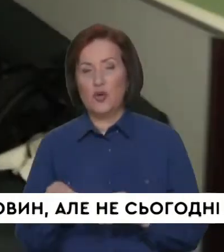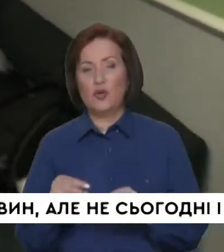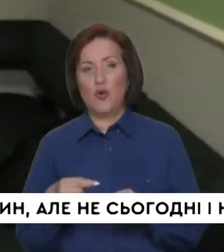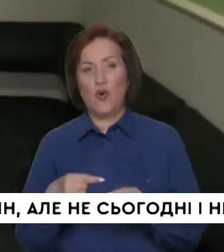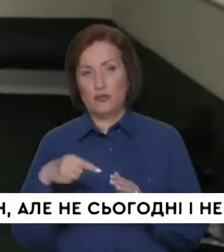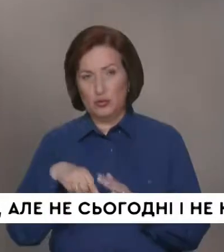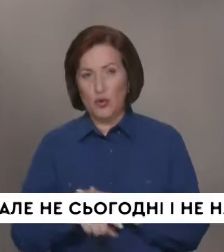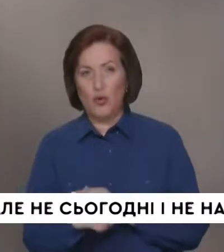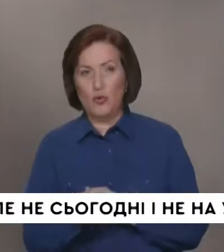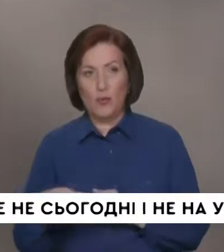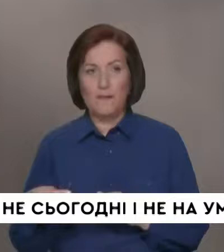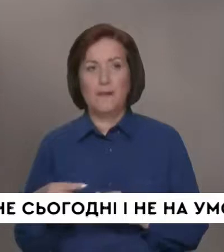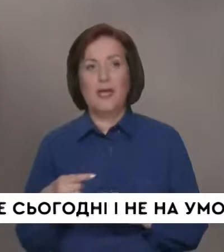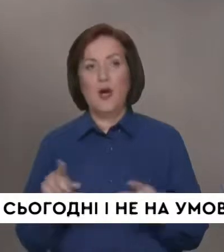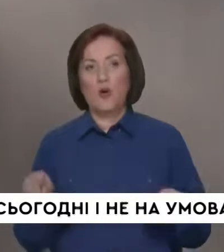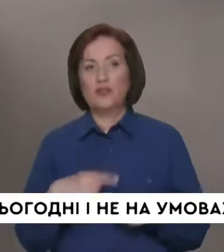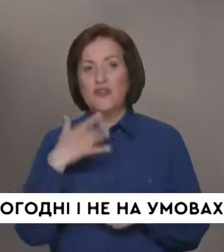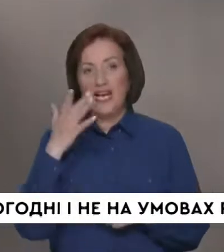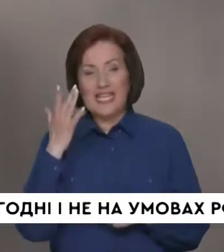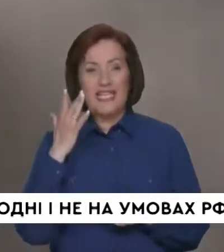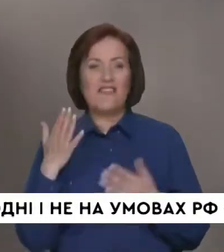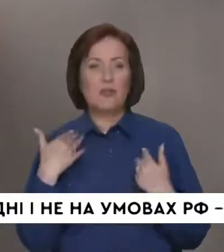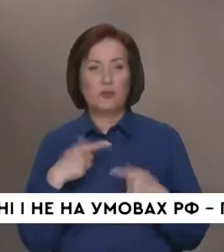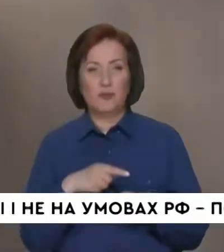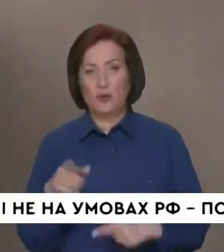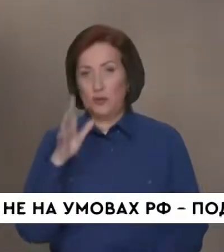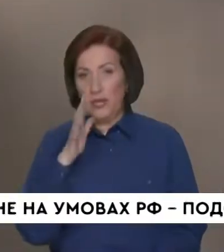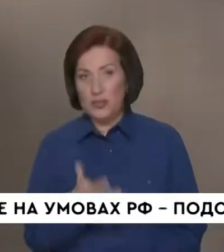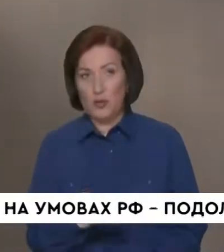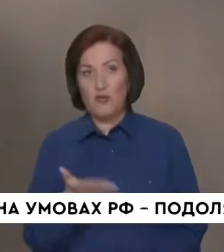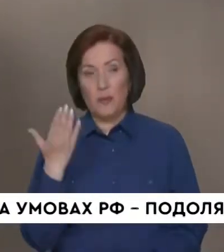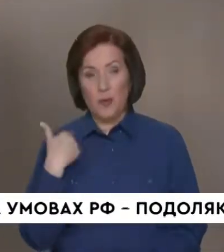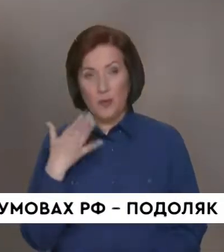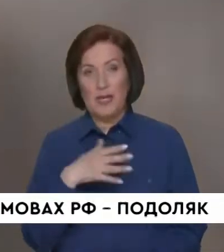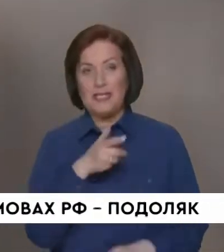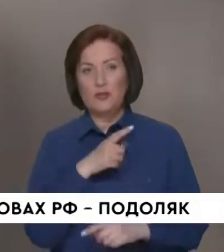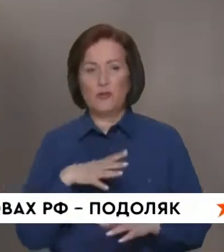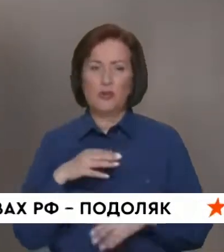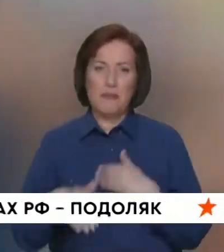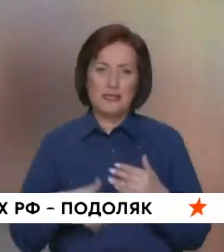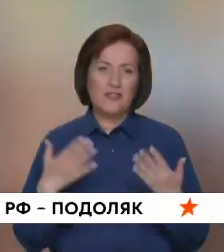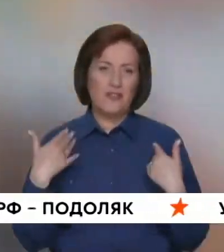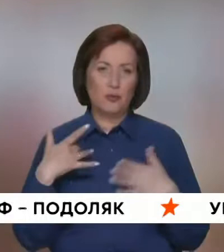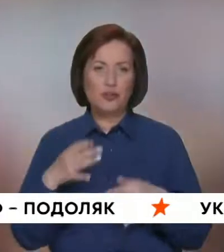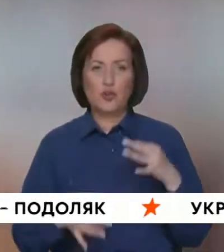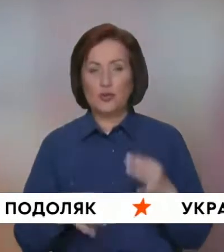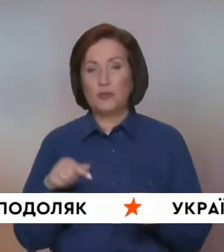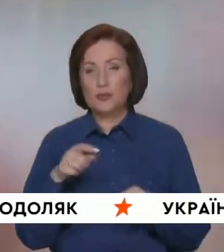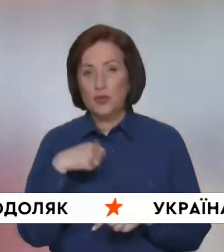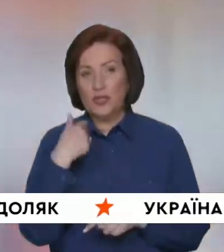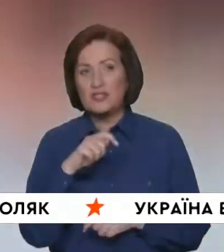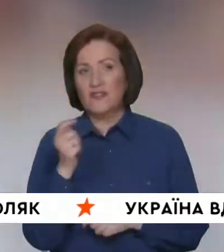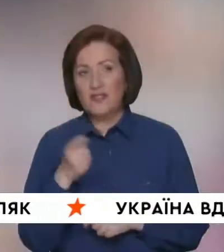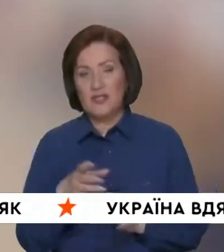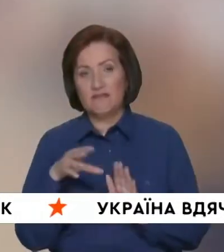поверху. Роксолана організовує літній відпочинок впродовж 5 років. Попередні сезони у малят в програмі був басейн, відпочинок на природі. Цьогоріч